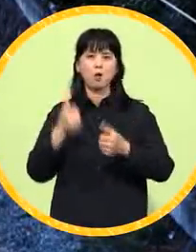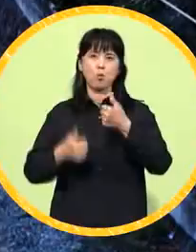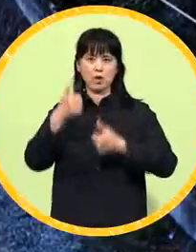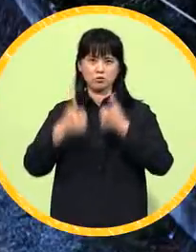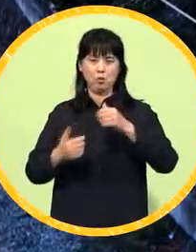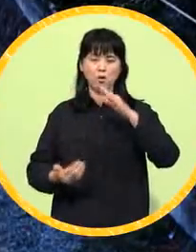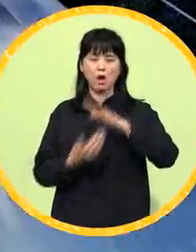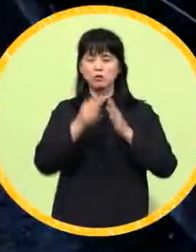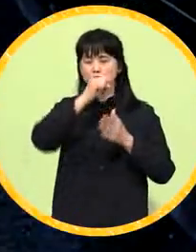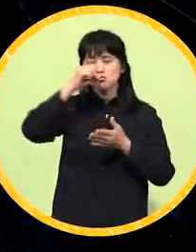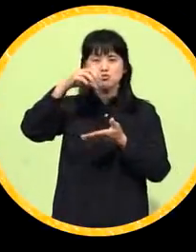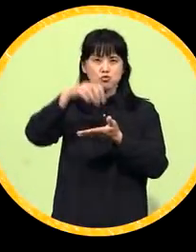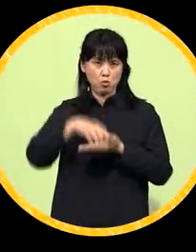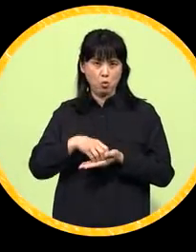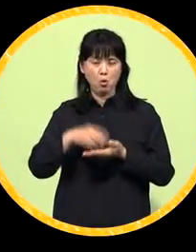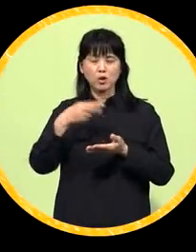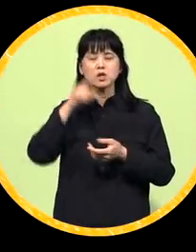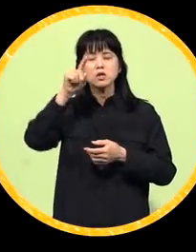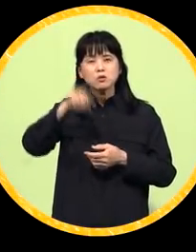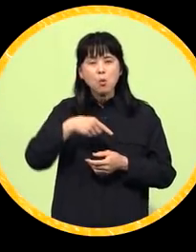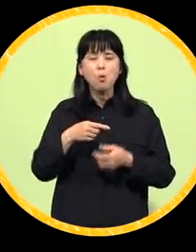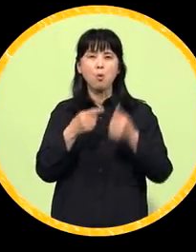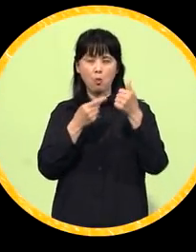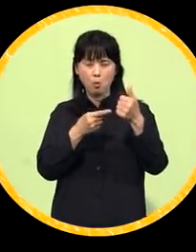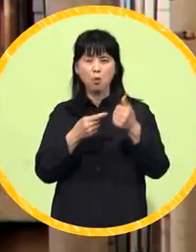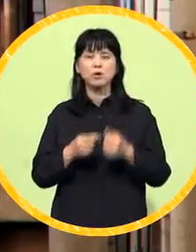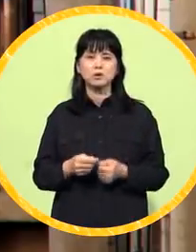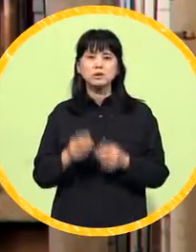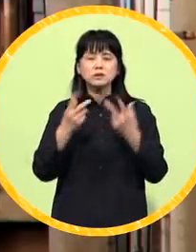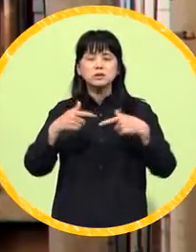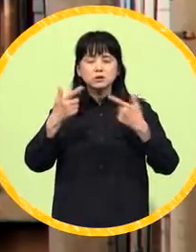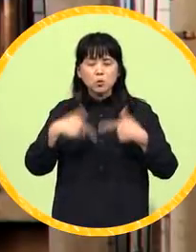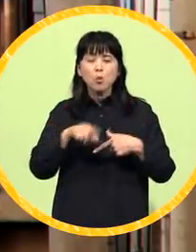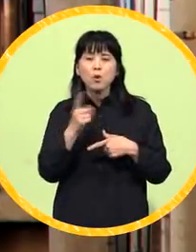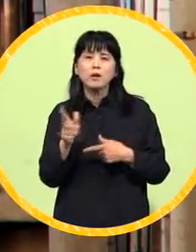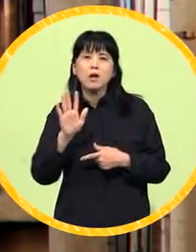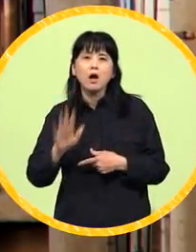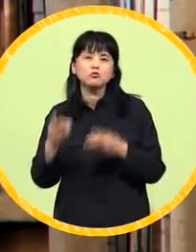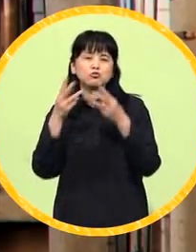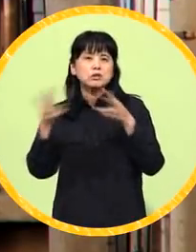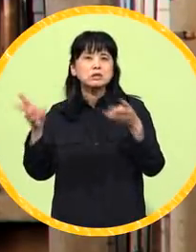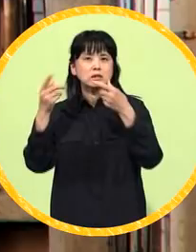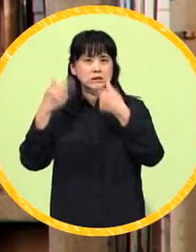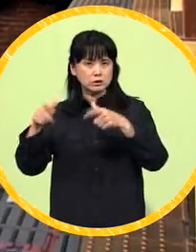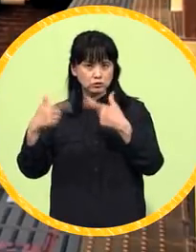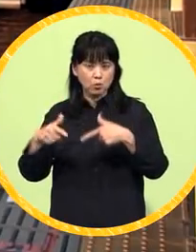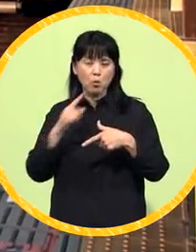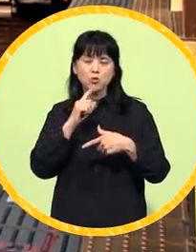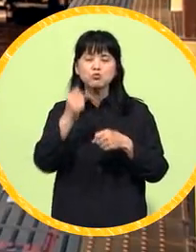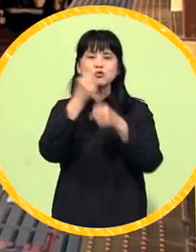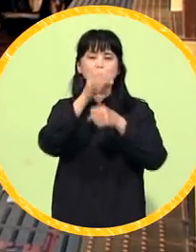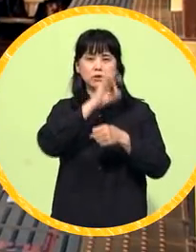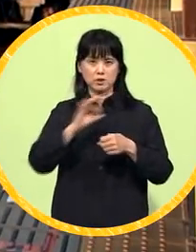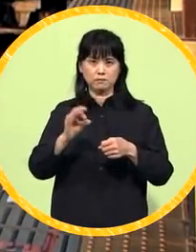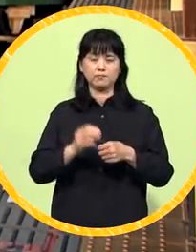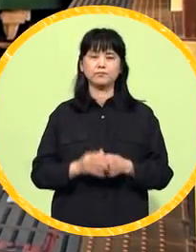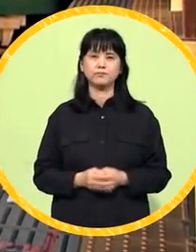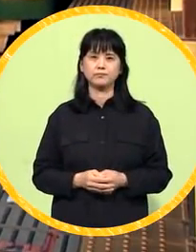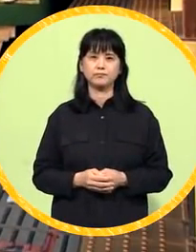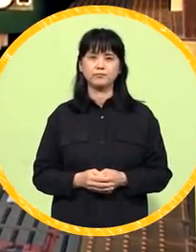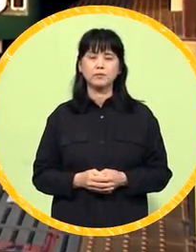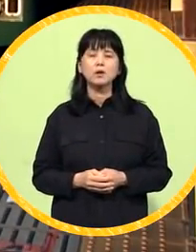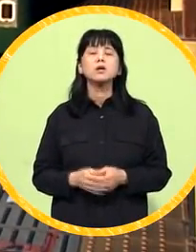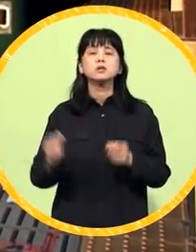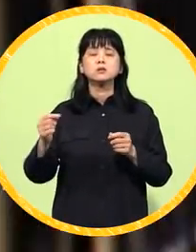最優秀賞を受賞した井野陽太さんの日常の祖形にある品日常という作品なんですね